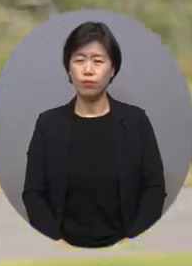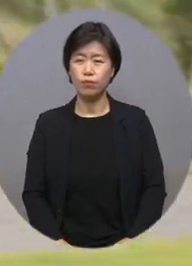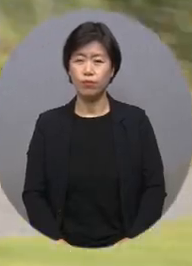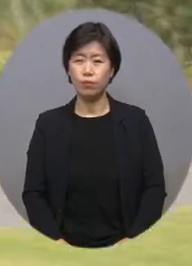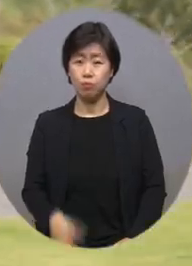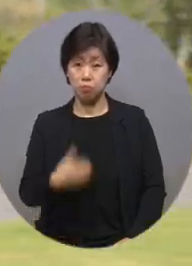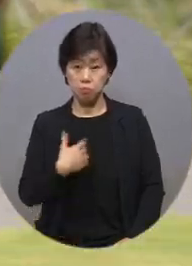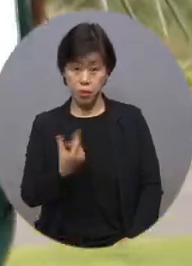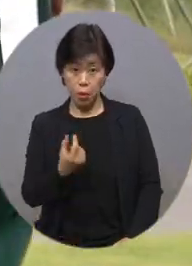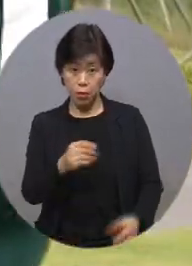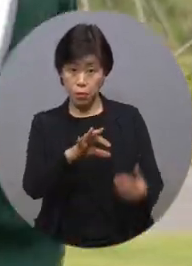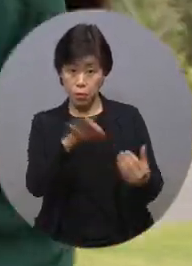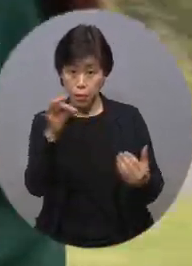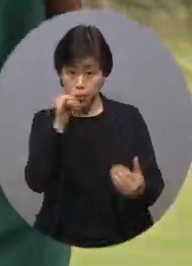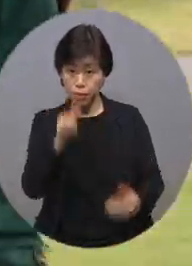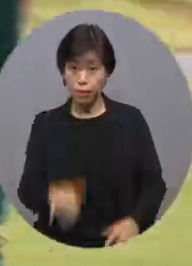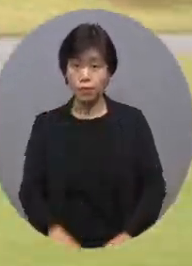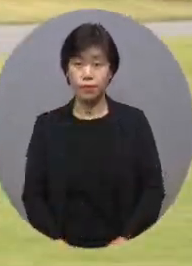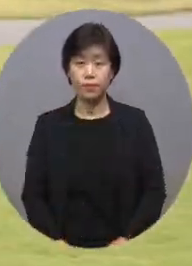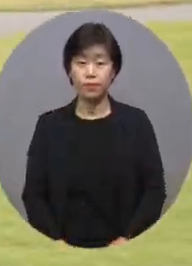뽑아야?